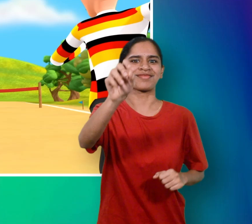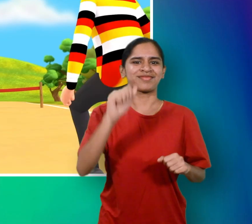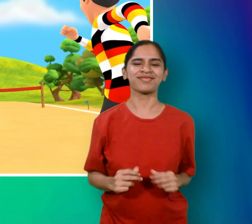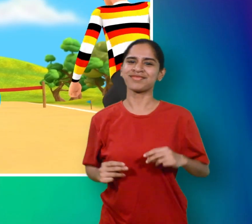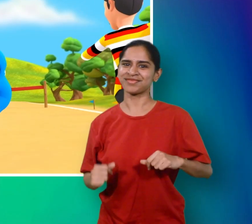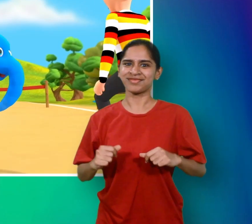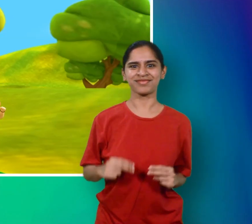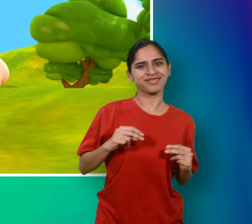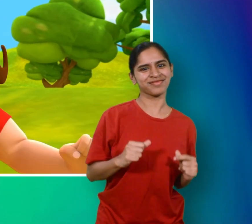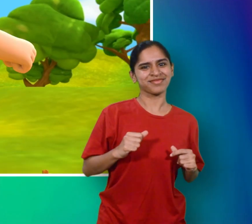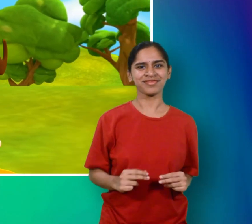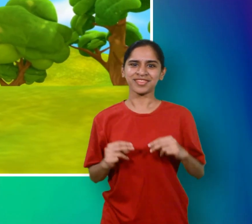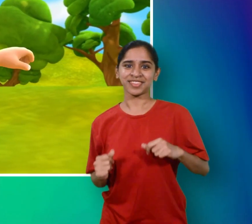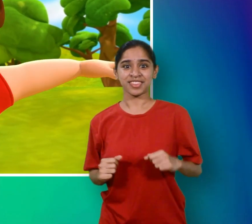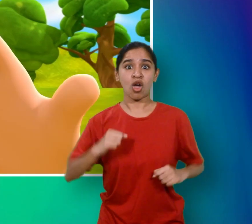आगे।